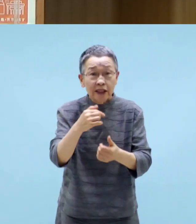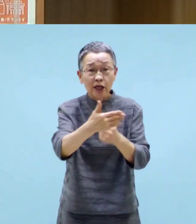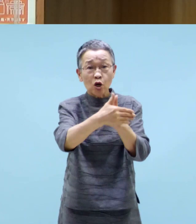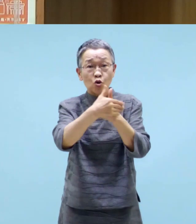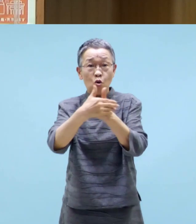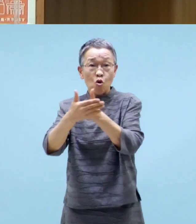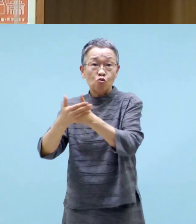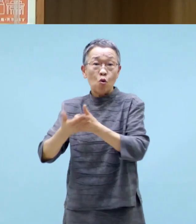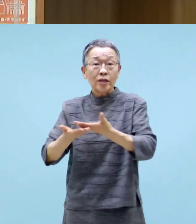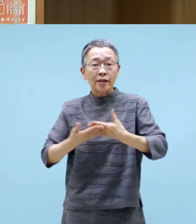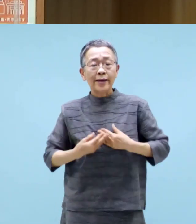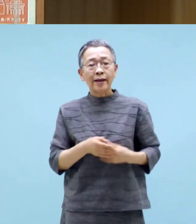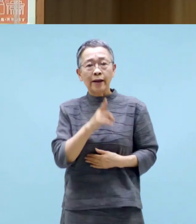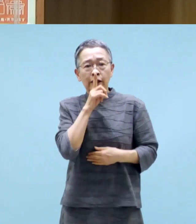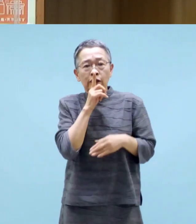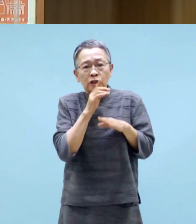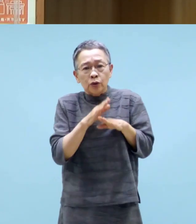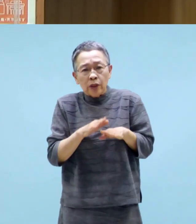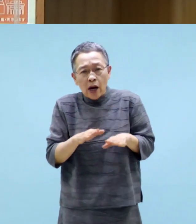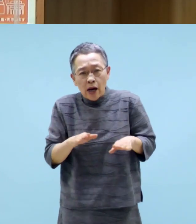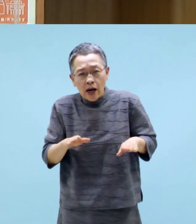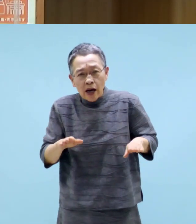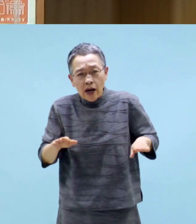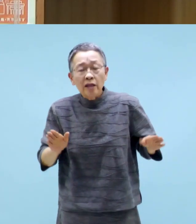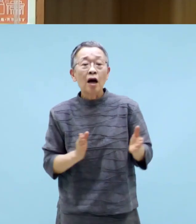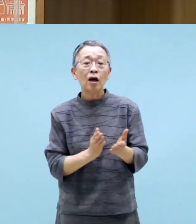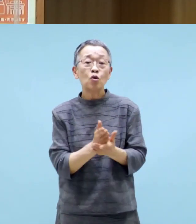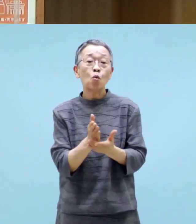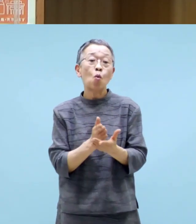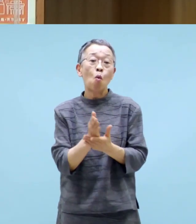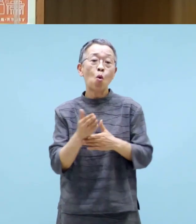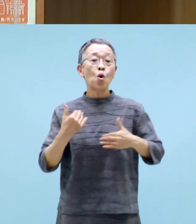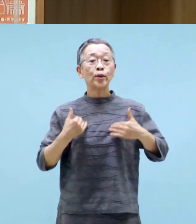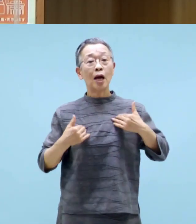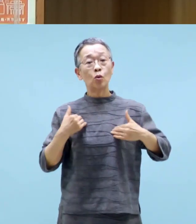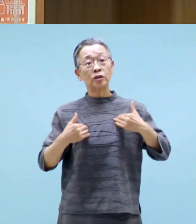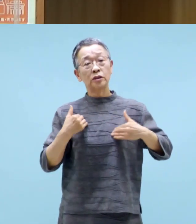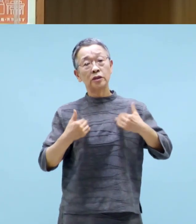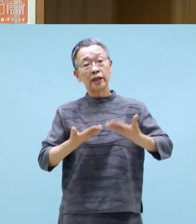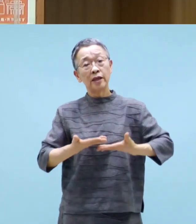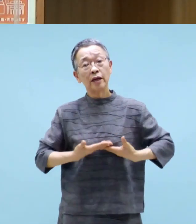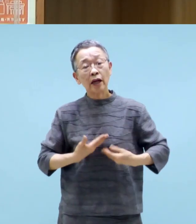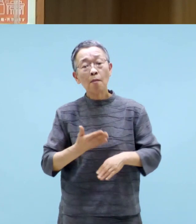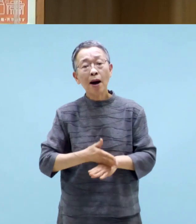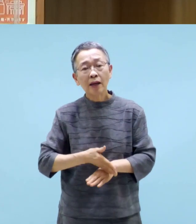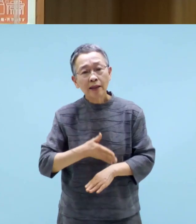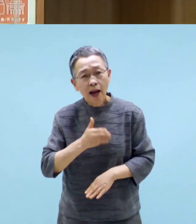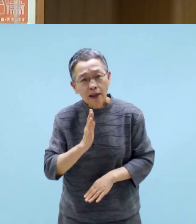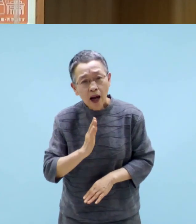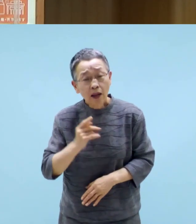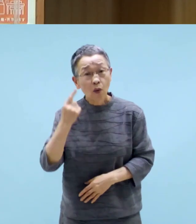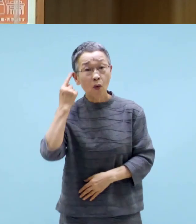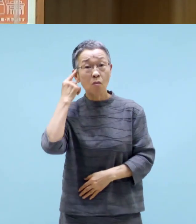ぜひ静かなそういった旅行をですね楽しんでいただければありがたいと思っています。